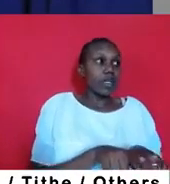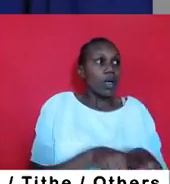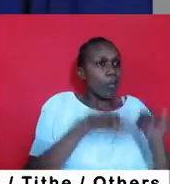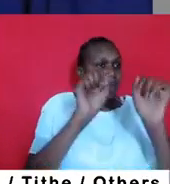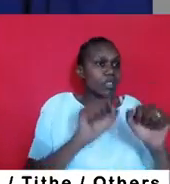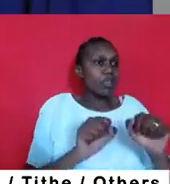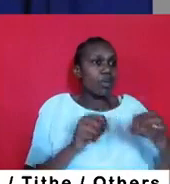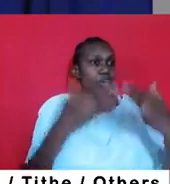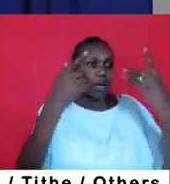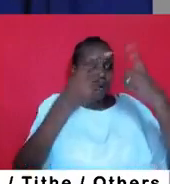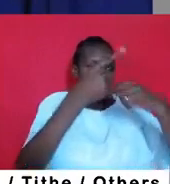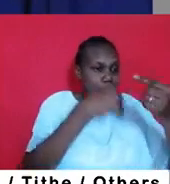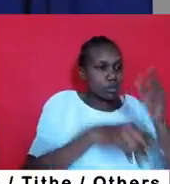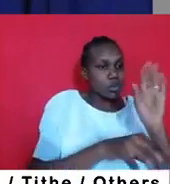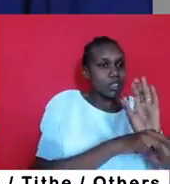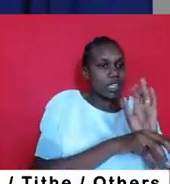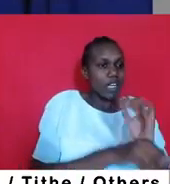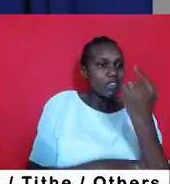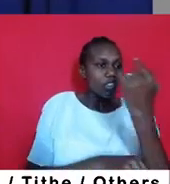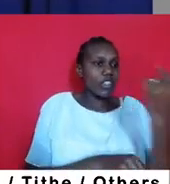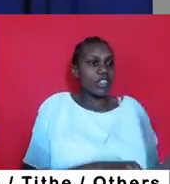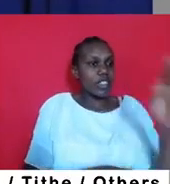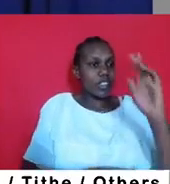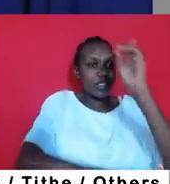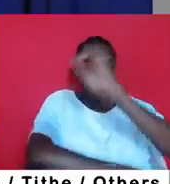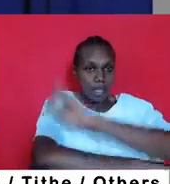tuweza kuwa twakuja kanisani kila siku,